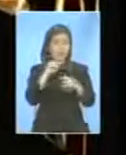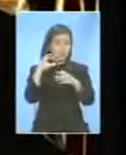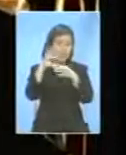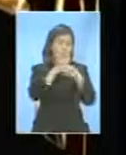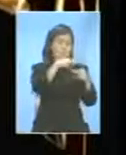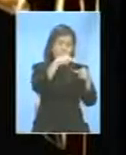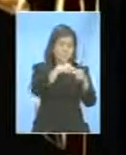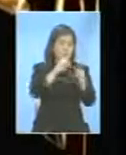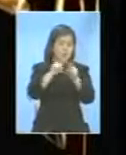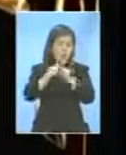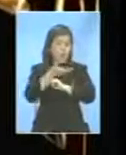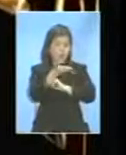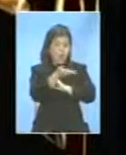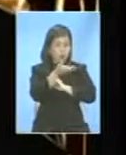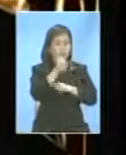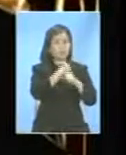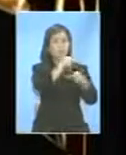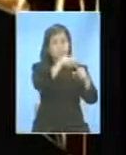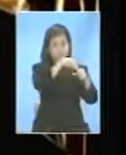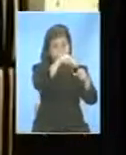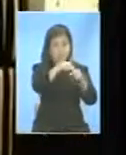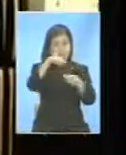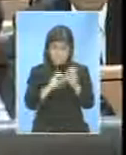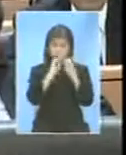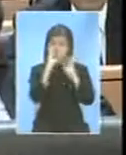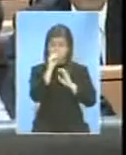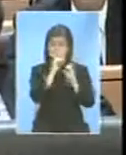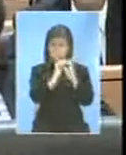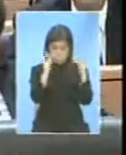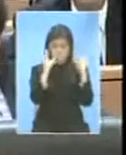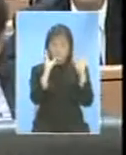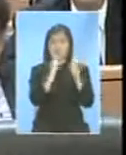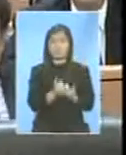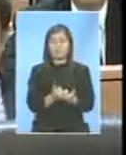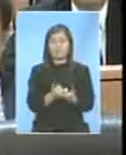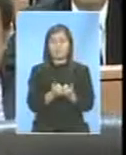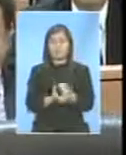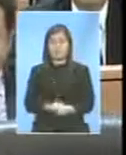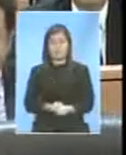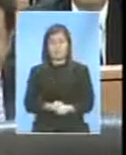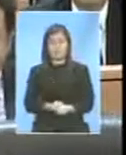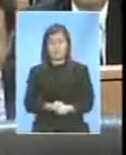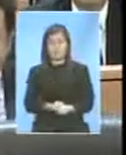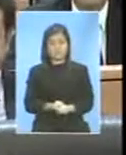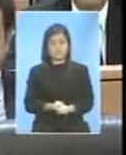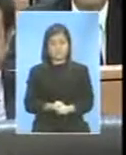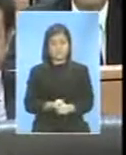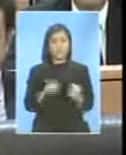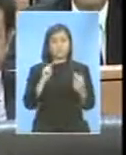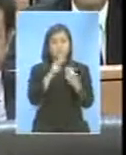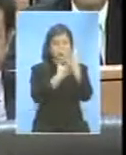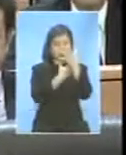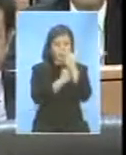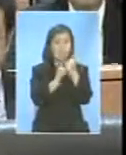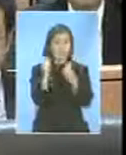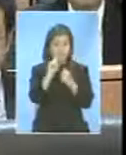ได้สัมปทานบ่อนน้ำมันกับแก๊สนะครับ เน้นย้ำอีกทีนึงนะครับว่าสนใจในธุร